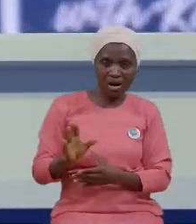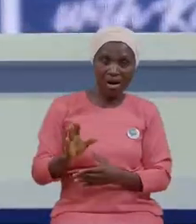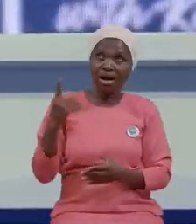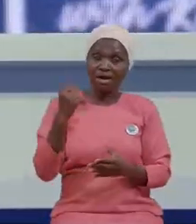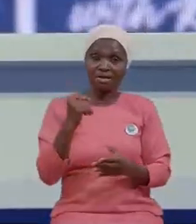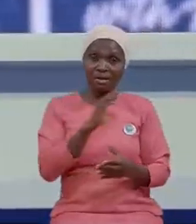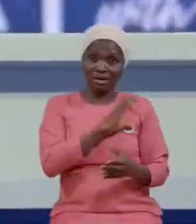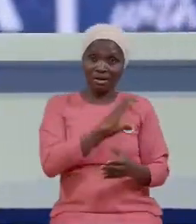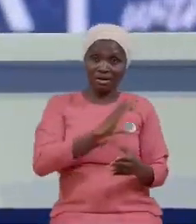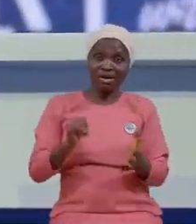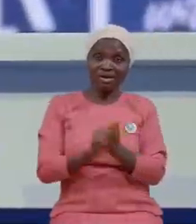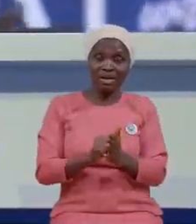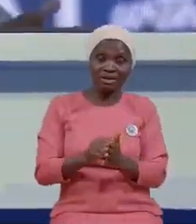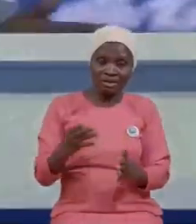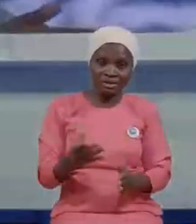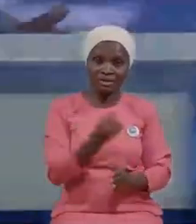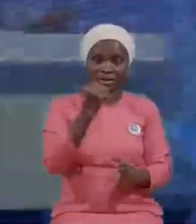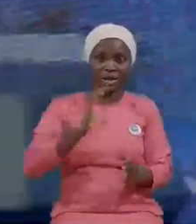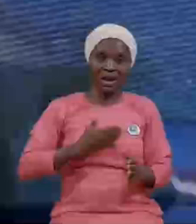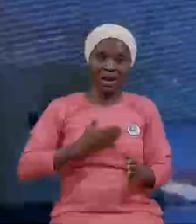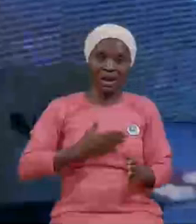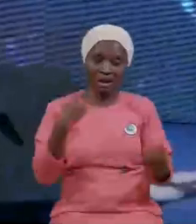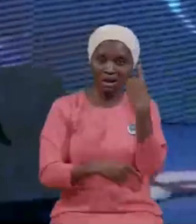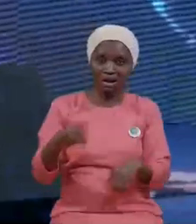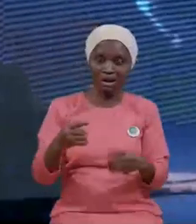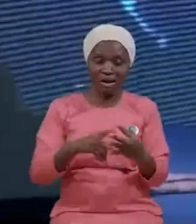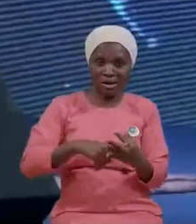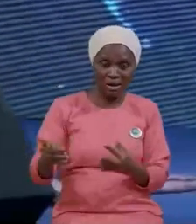Christ qui a ôté notre châtiment.